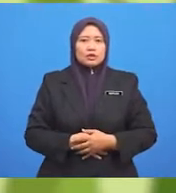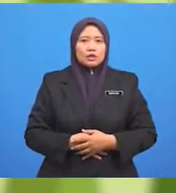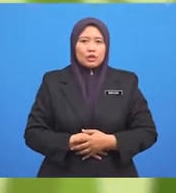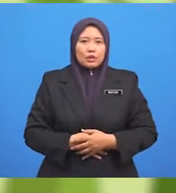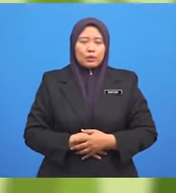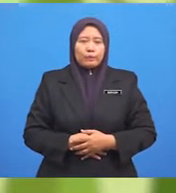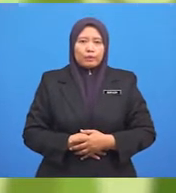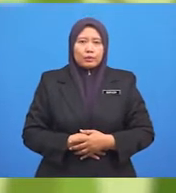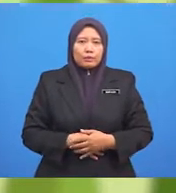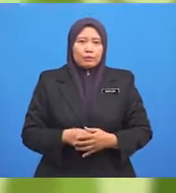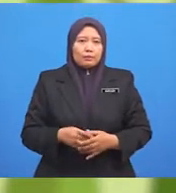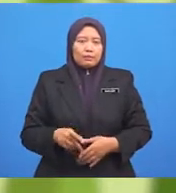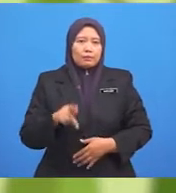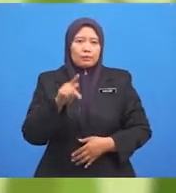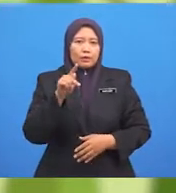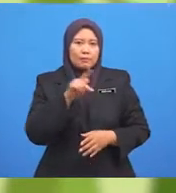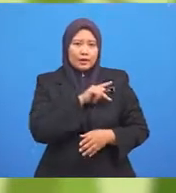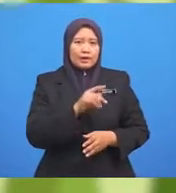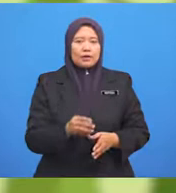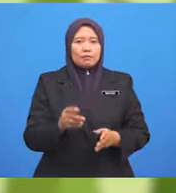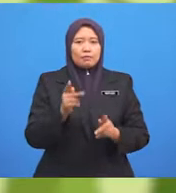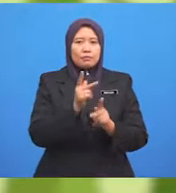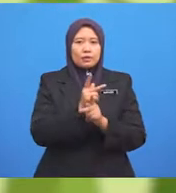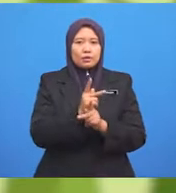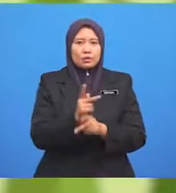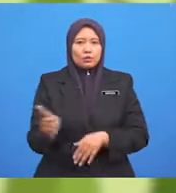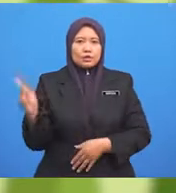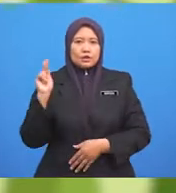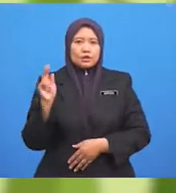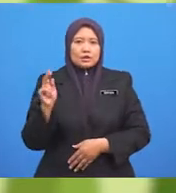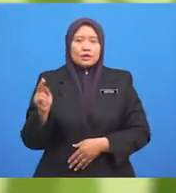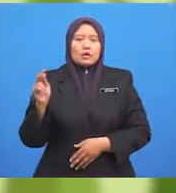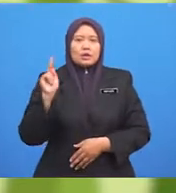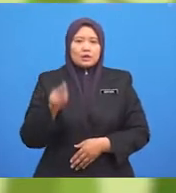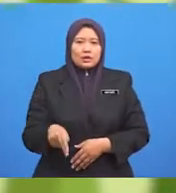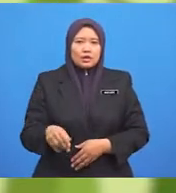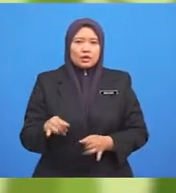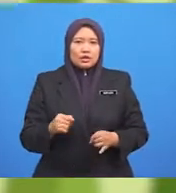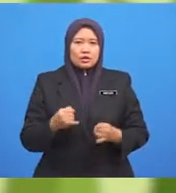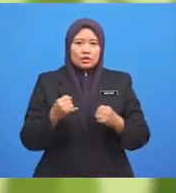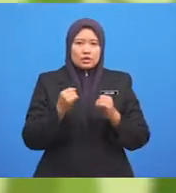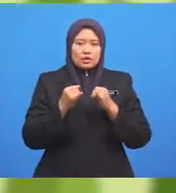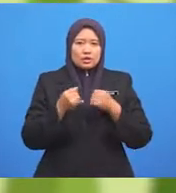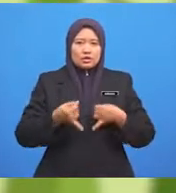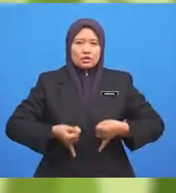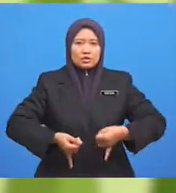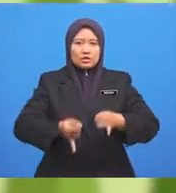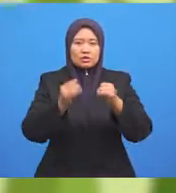pihak berkuasa hendaklah menjalankan tugas dengan adilnya supaya tidak